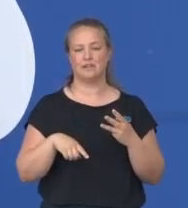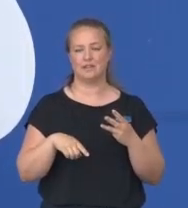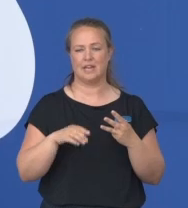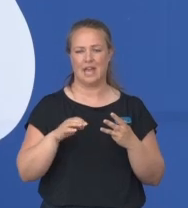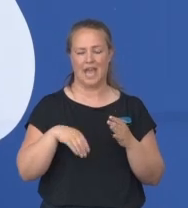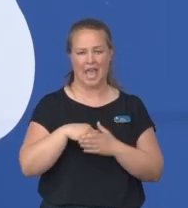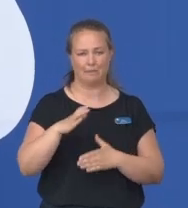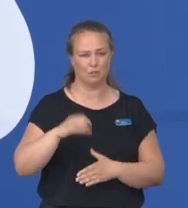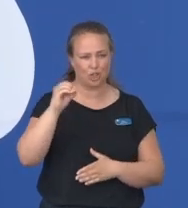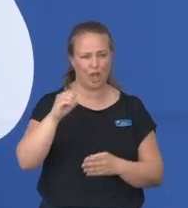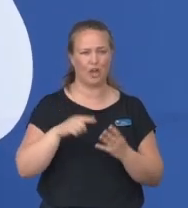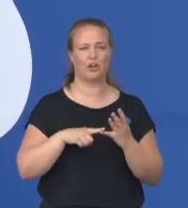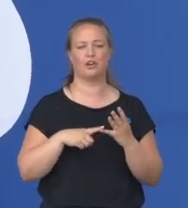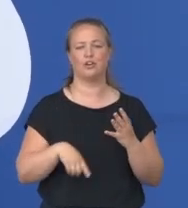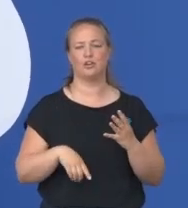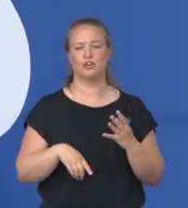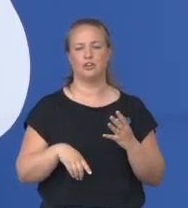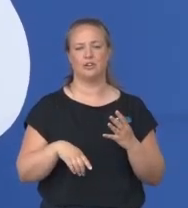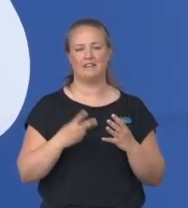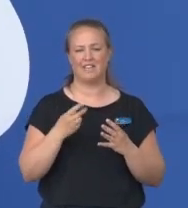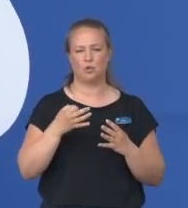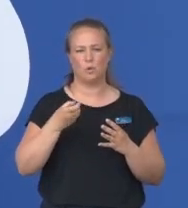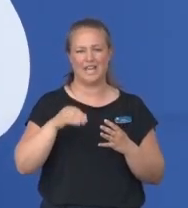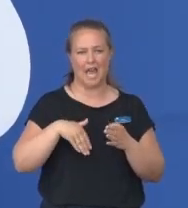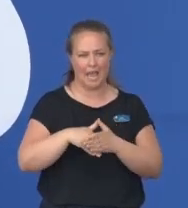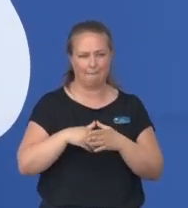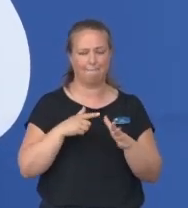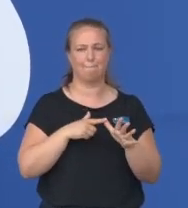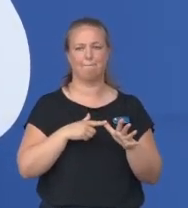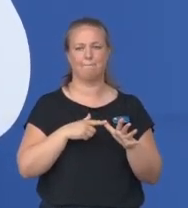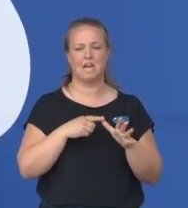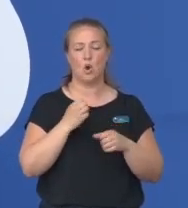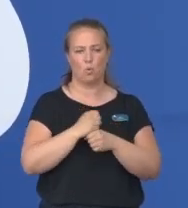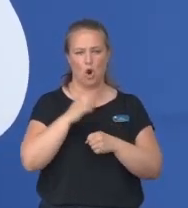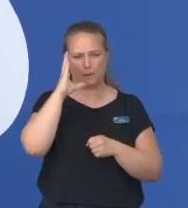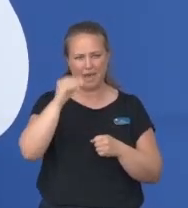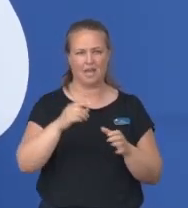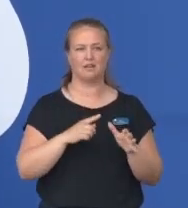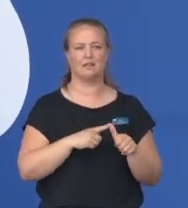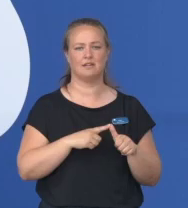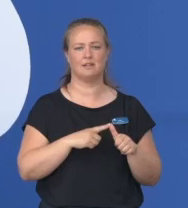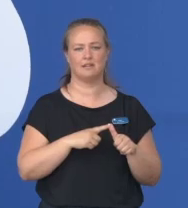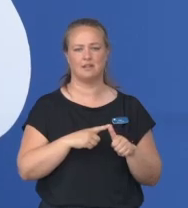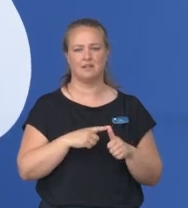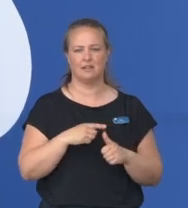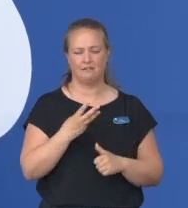Hemsö. Daniel från Victoria Hem, Rosanna från Workman, Gustav från